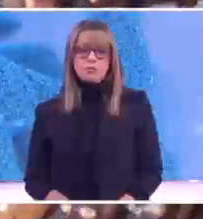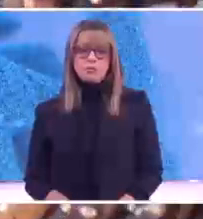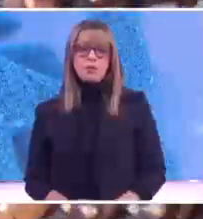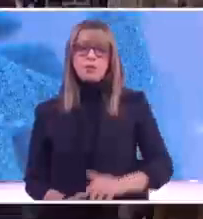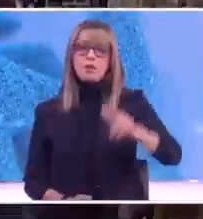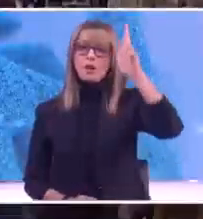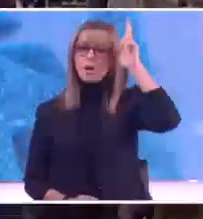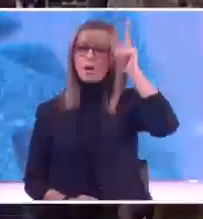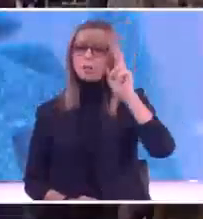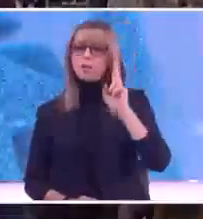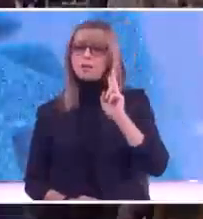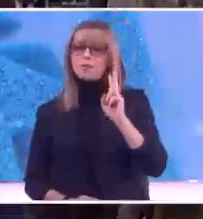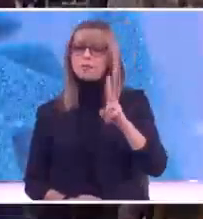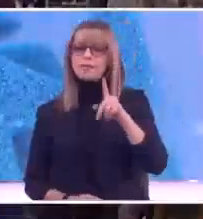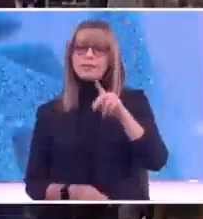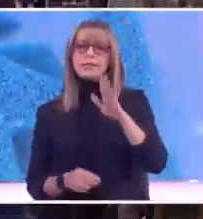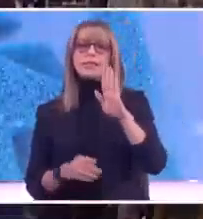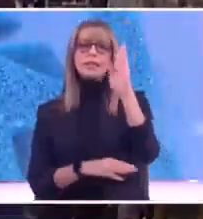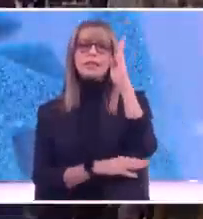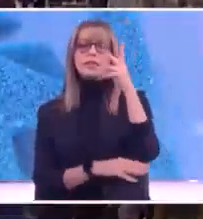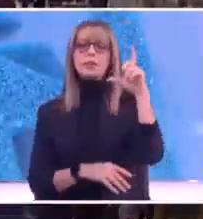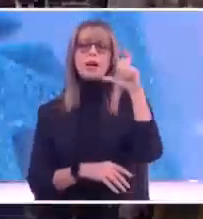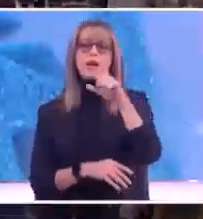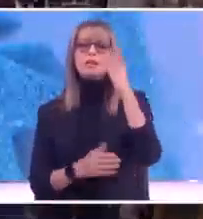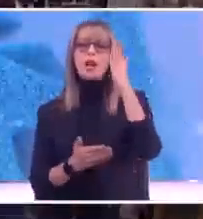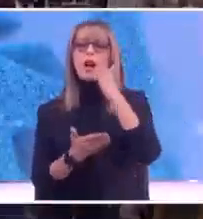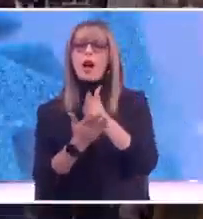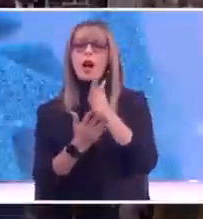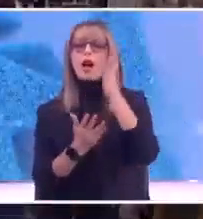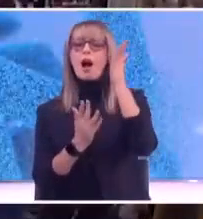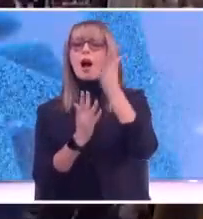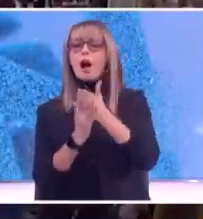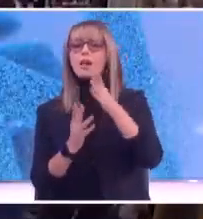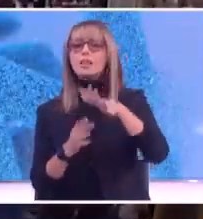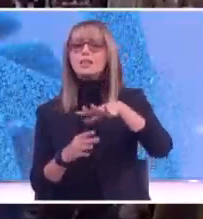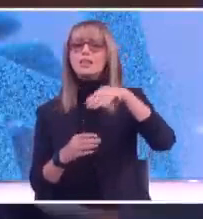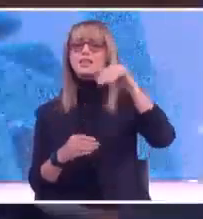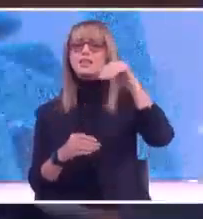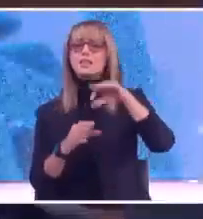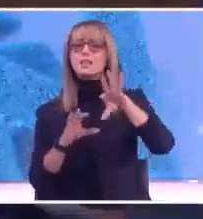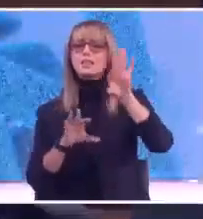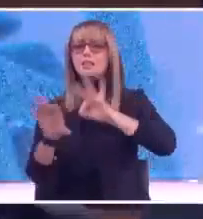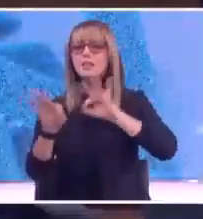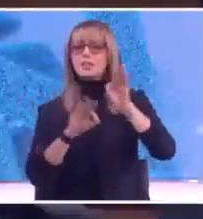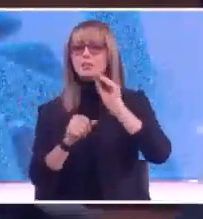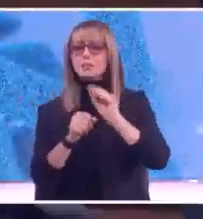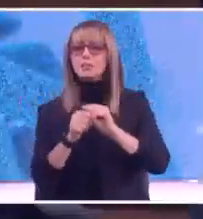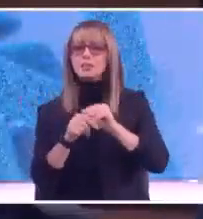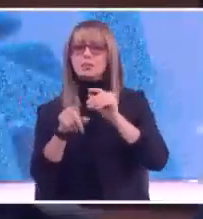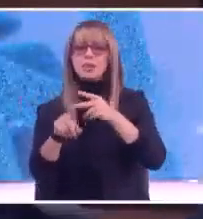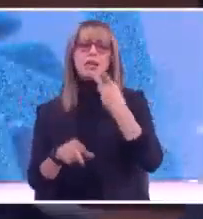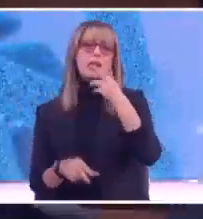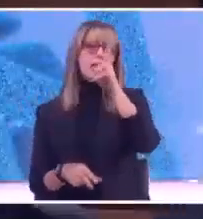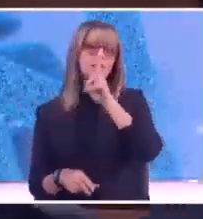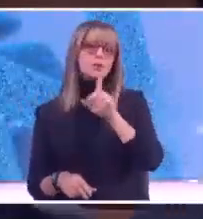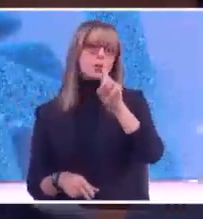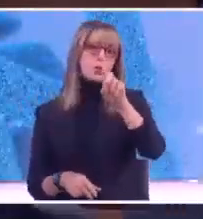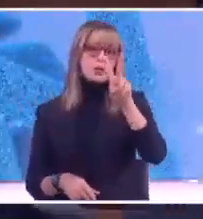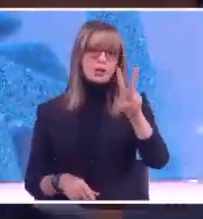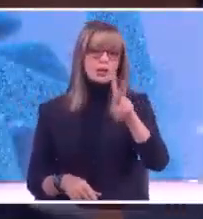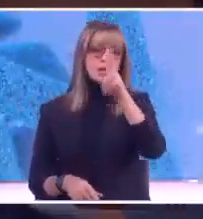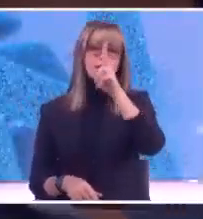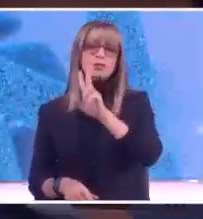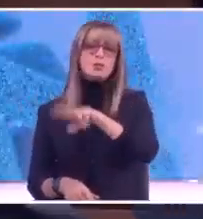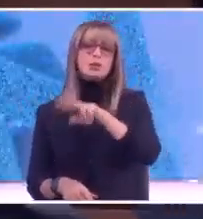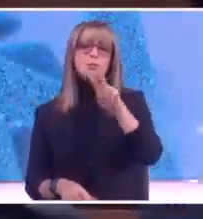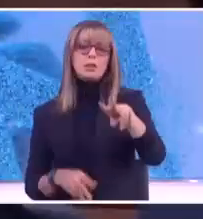Amerika Birleşik Devletleri'nde Kasım ayındaki ara seçimler, Cumhuriyetçileri Temsilciler Meclisi'nde 212'ye karşı